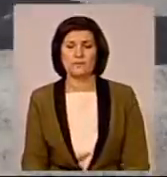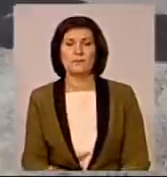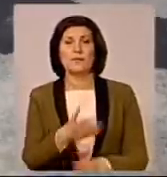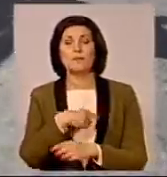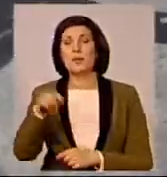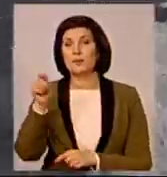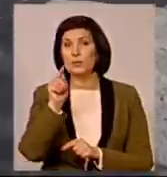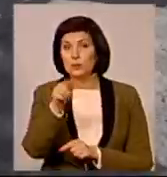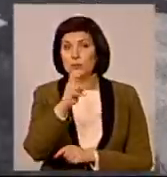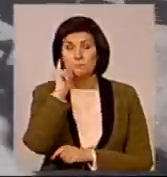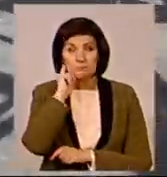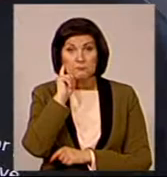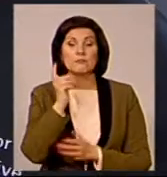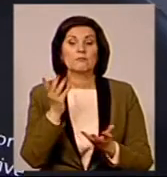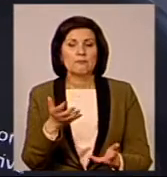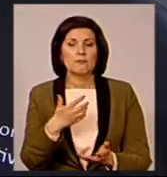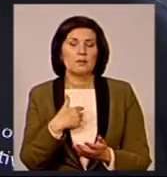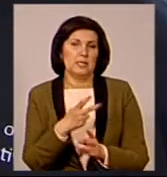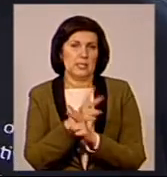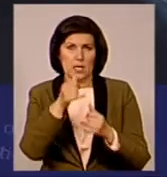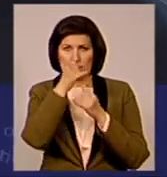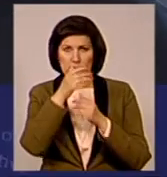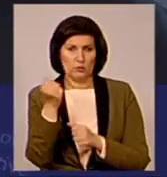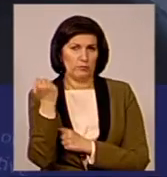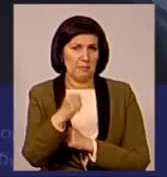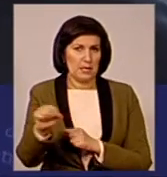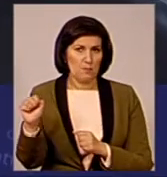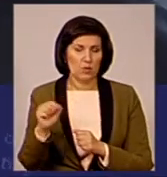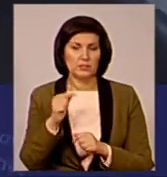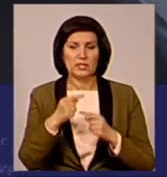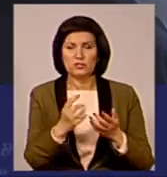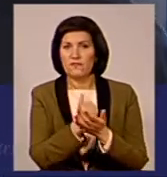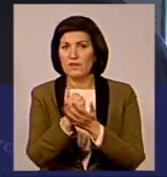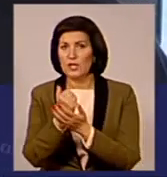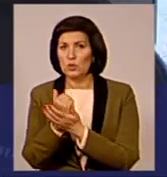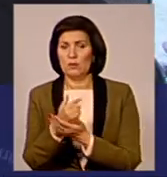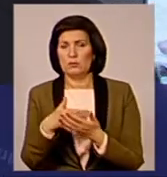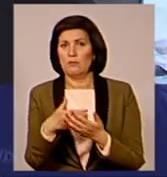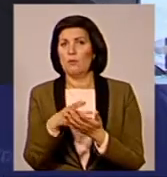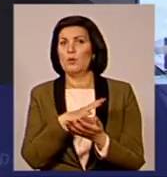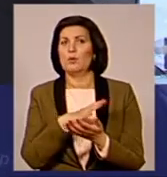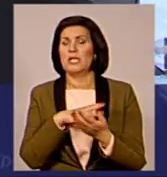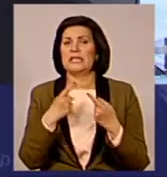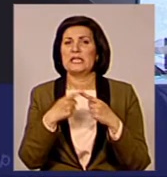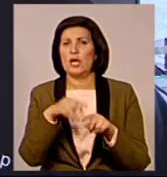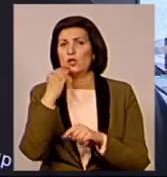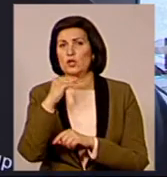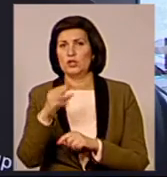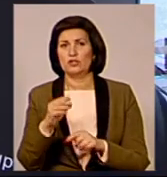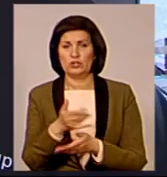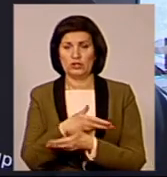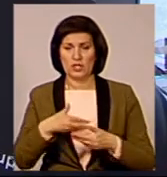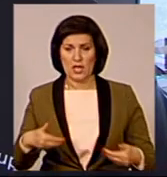Ми приїхали туди і подумали, ой, ми ніяк не зможемо перемогти. Інші винаходи, здавалося, були технологічніші, ніж